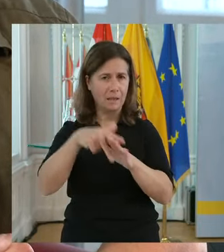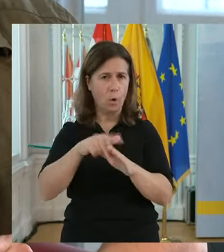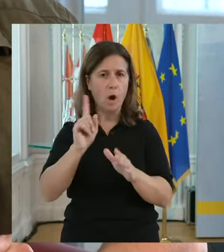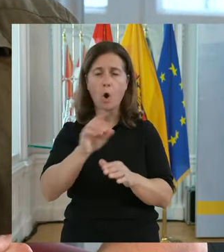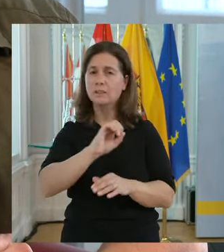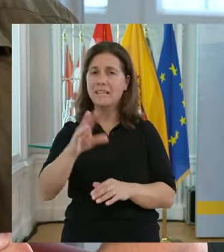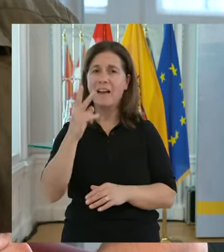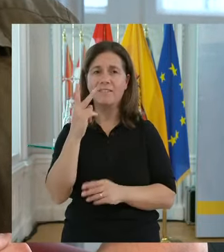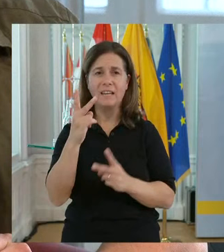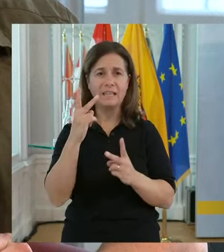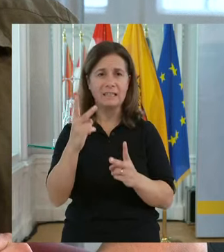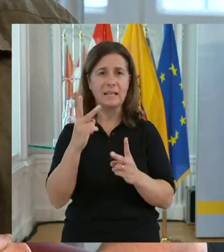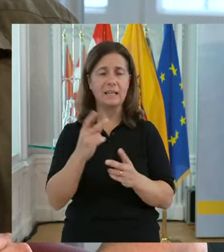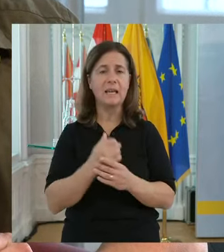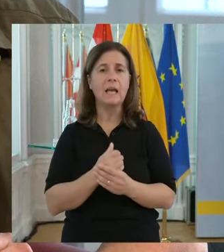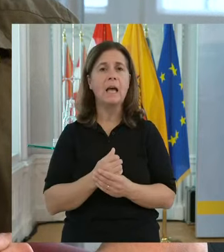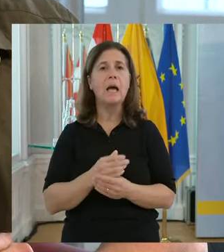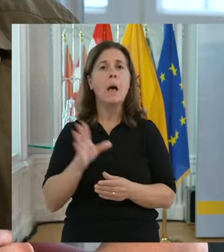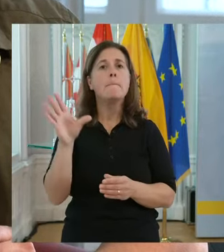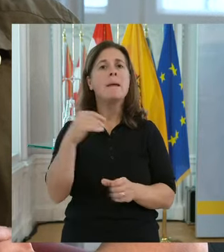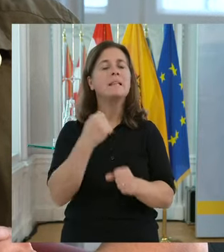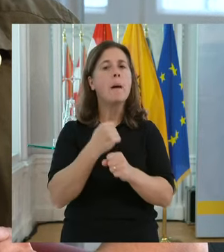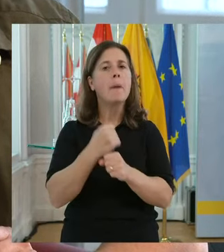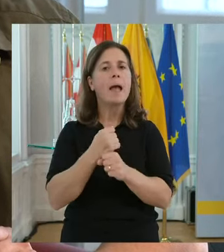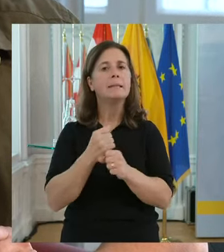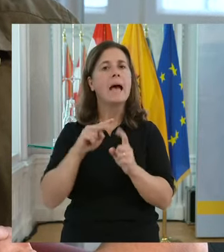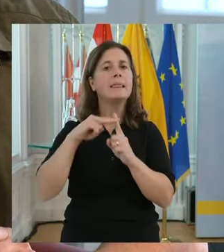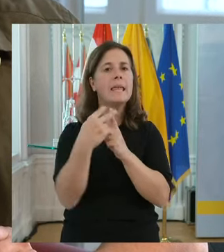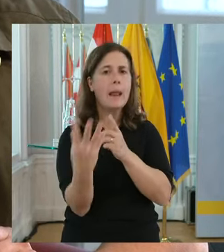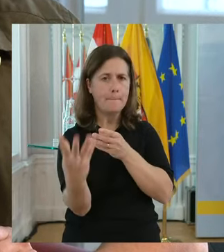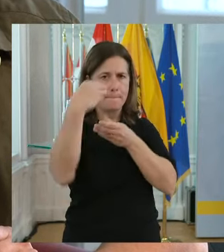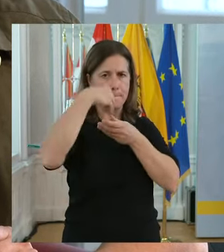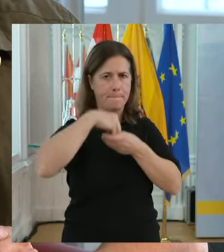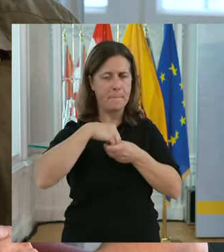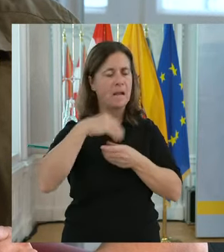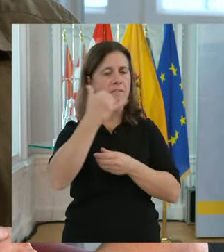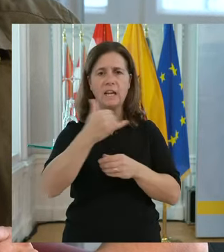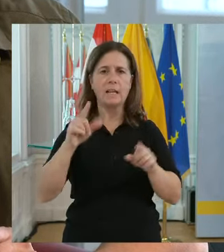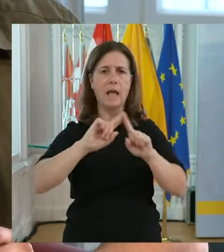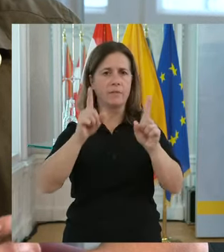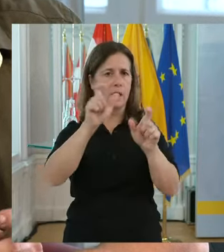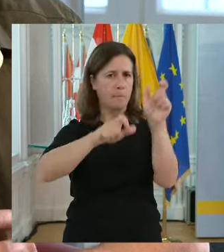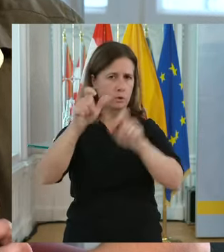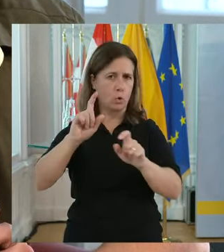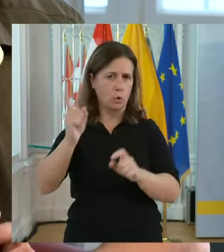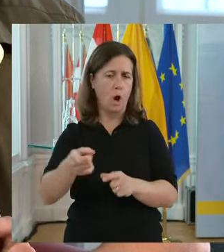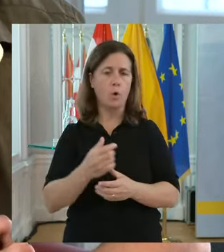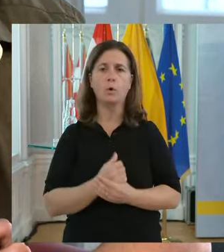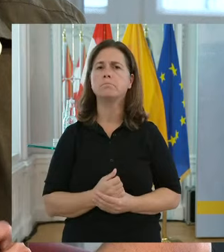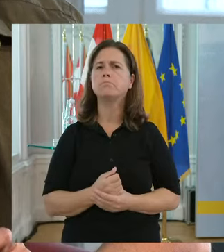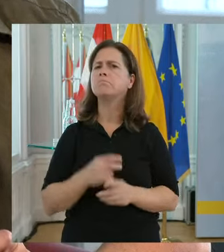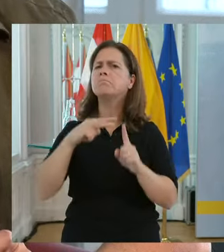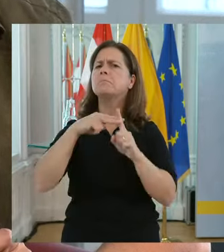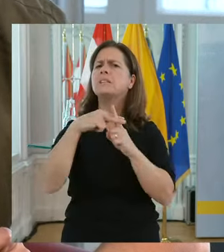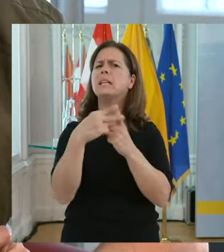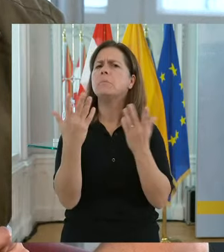sehr wichtig, die Mitarbeiter ins Team einzunehmen, wie jeden anderen. Was macht das mit dem Team?